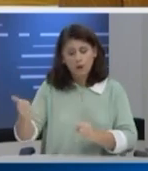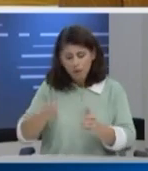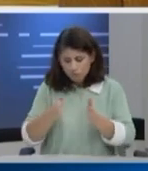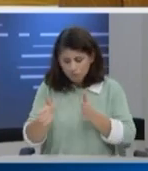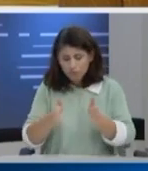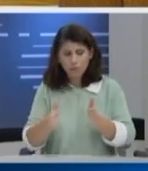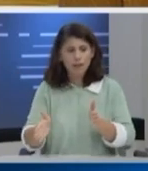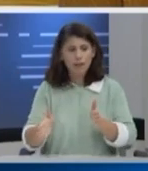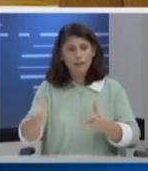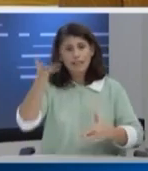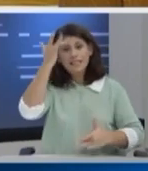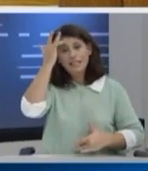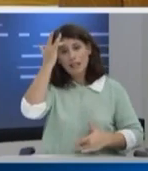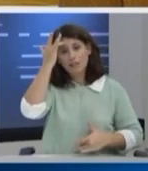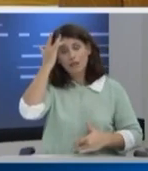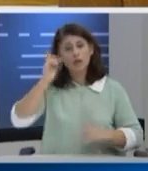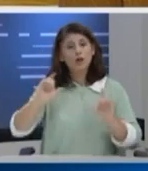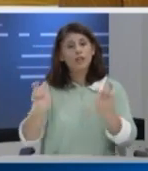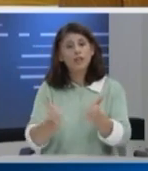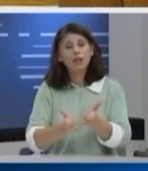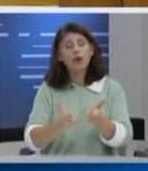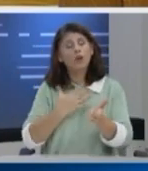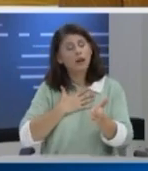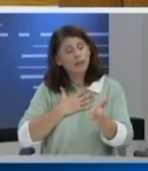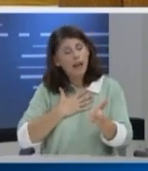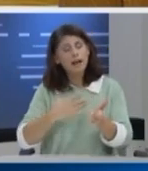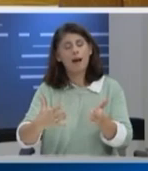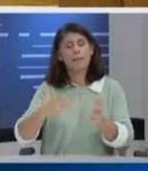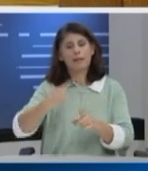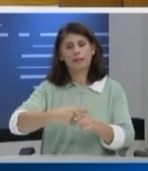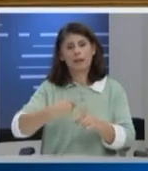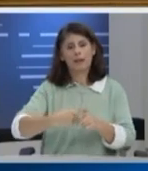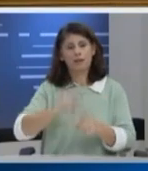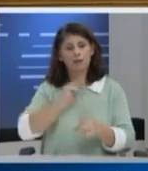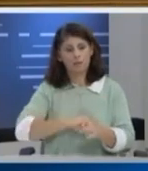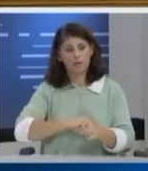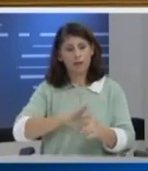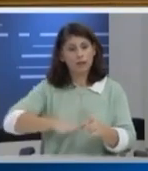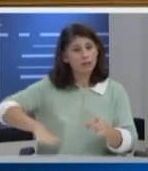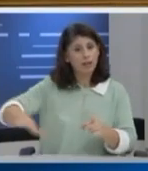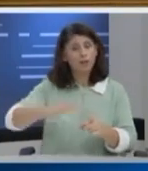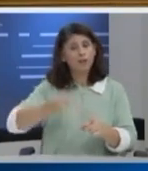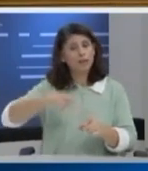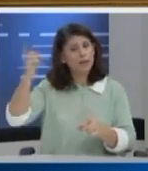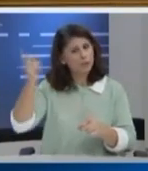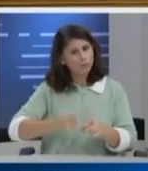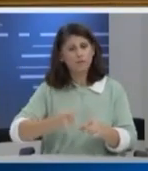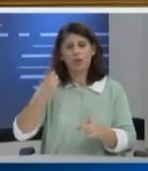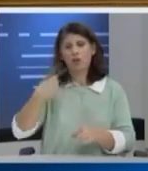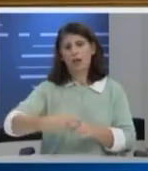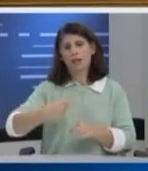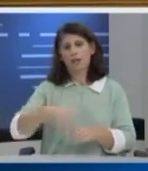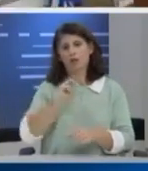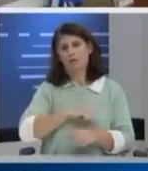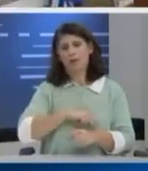γνώμονα τη συνείδηση, το εθνικό, πατριωτικό συμφέρον, το συμφέρον της μεγάλης πλειοψηφίας του ελληνικού